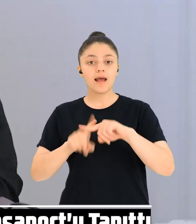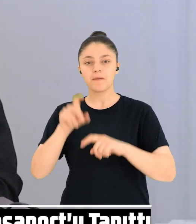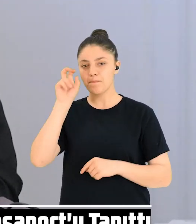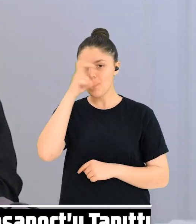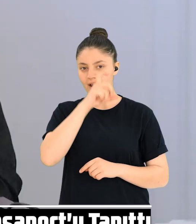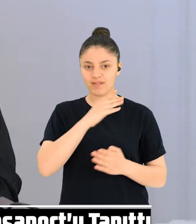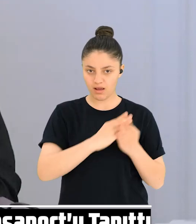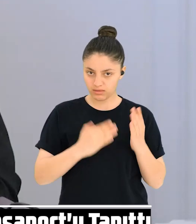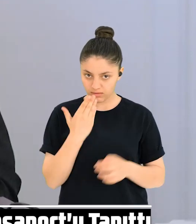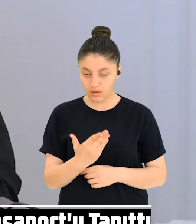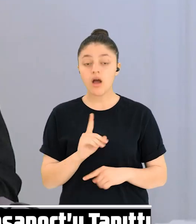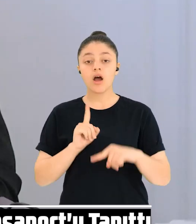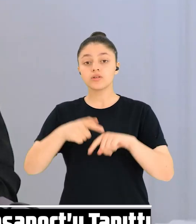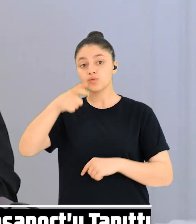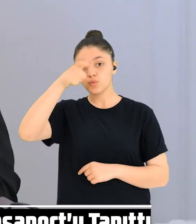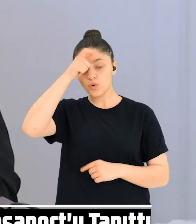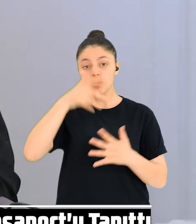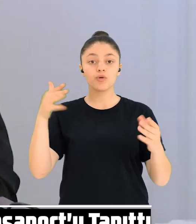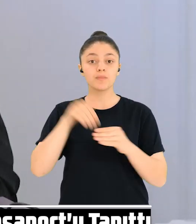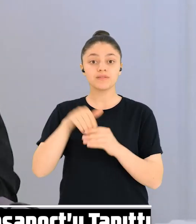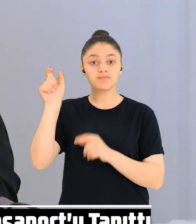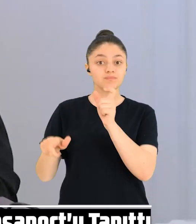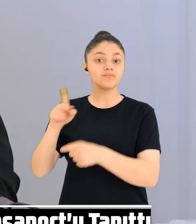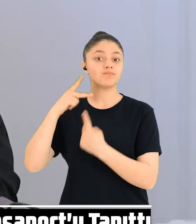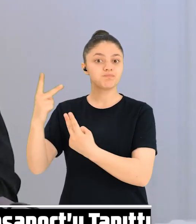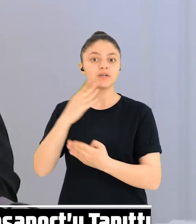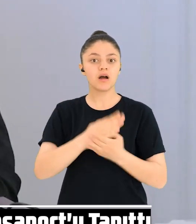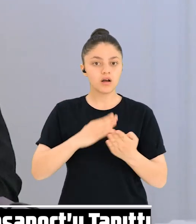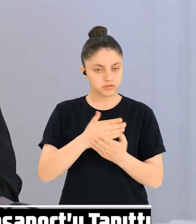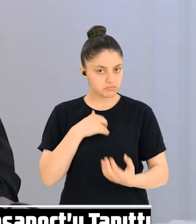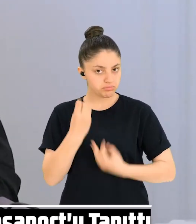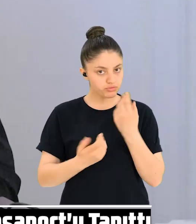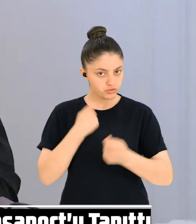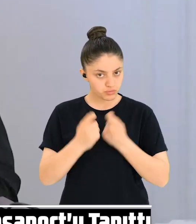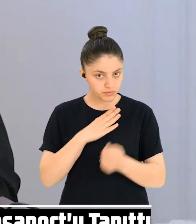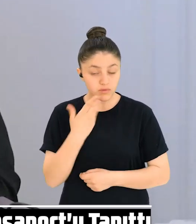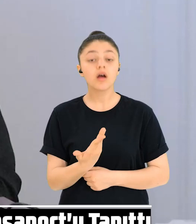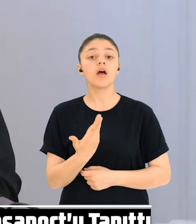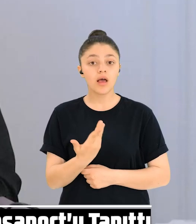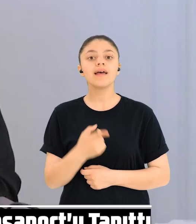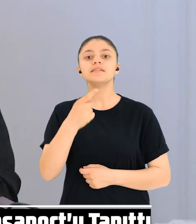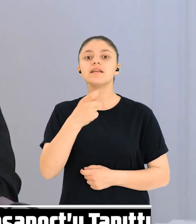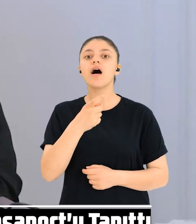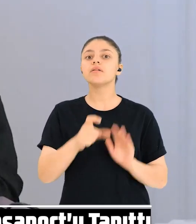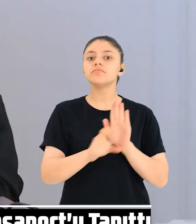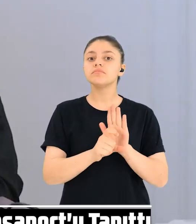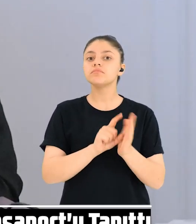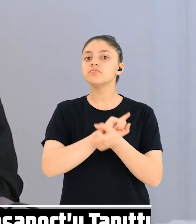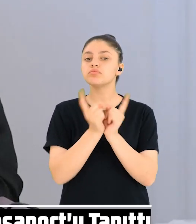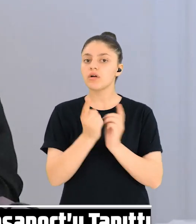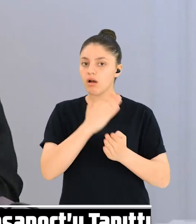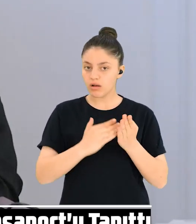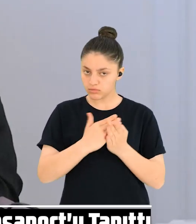mavi kartta. Aynı zamanda Türkiye Büyük Millet Meslek Milletvekillerimizin kartlarını da biz üretiyoruz. Aynı zamanda silah ruhsatları kartlarını da